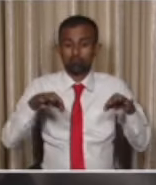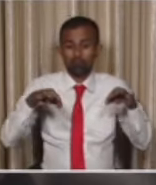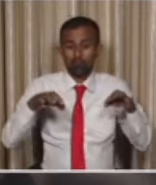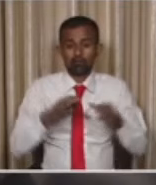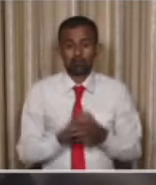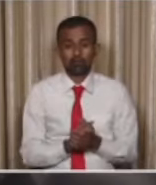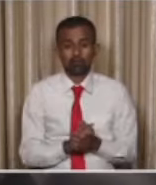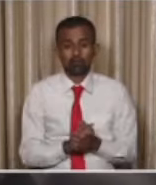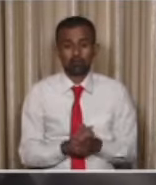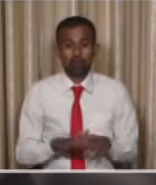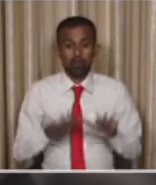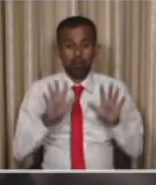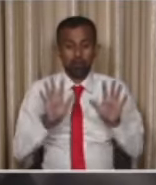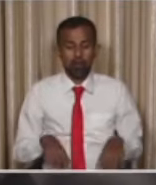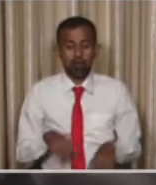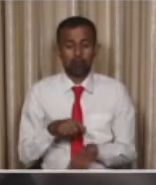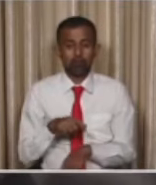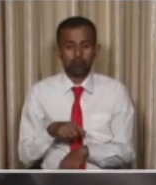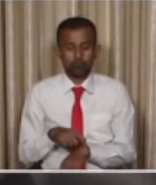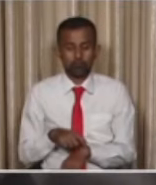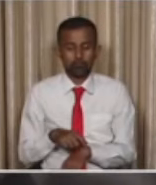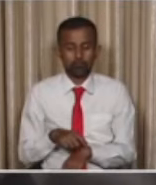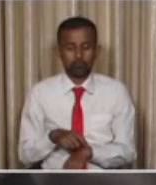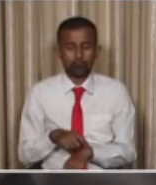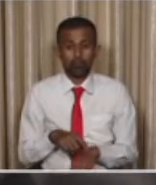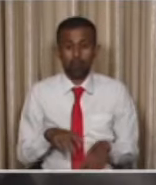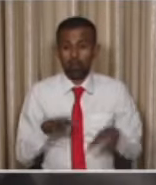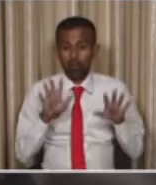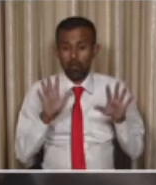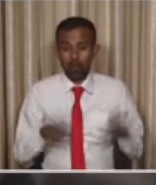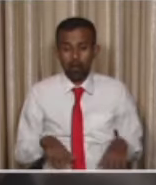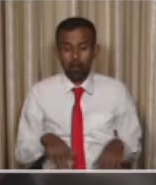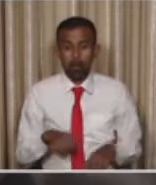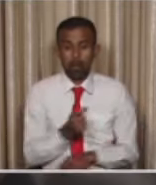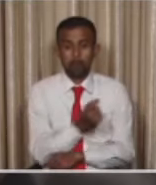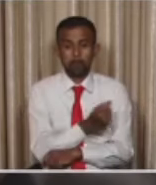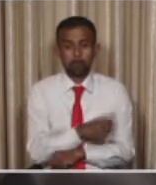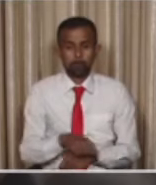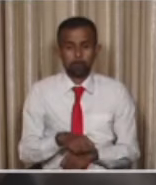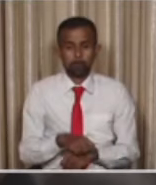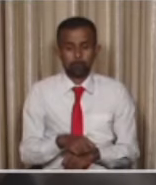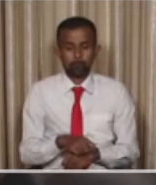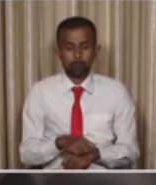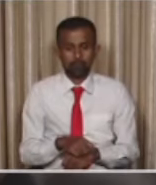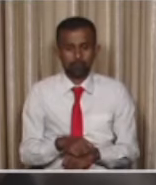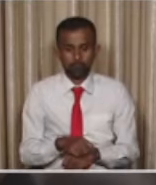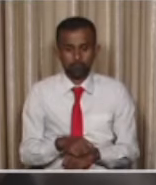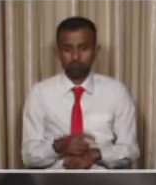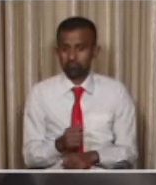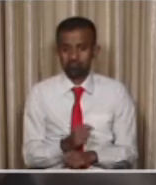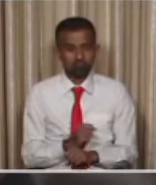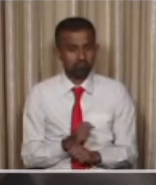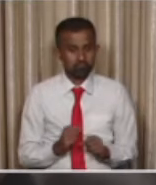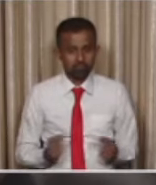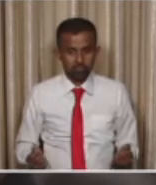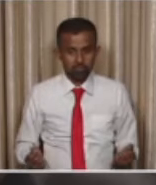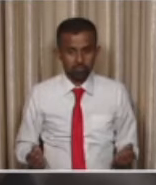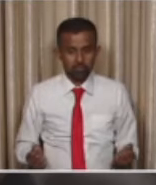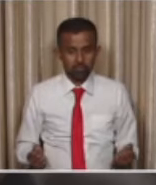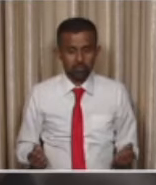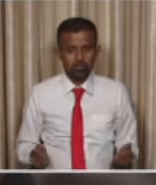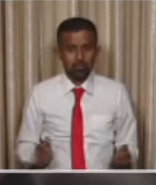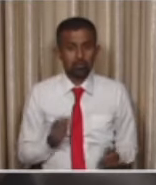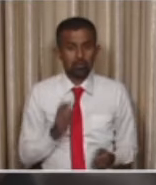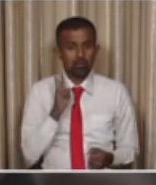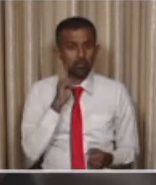தருவாயிலே அந்த இறுதி கடைசி படியை எடுக்காமல் விடுவதும் ரணில் விக்ரமசிங்கவுடைய சுபாவம்